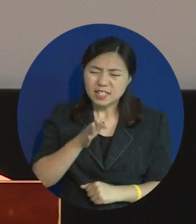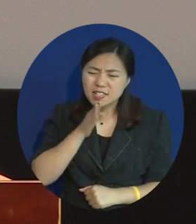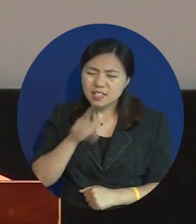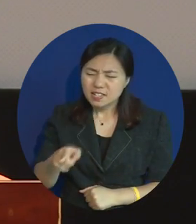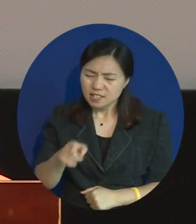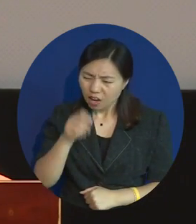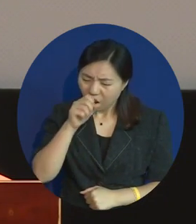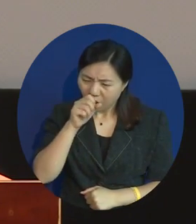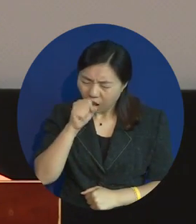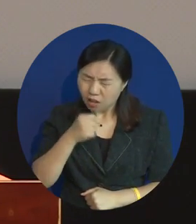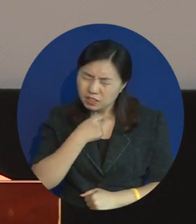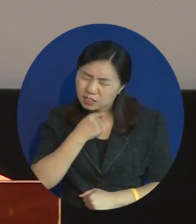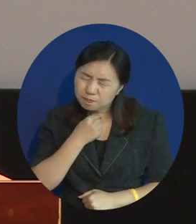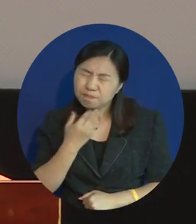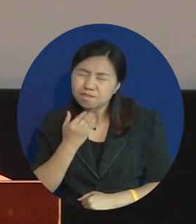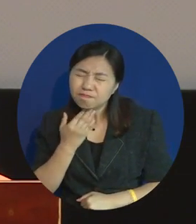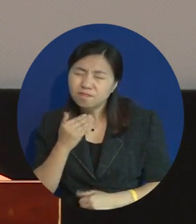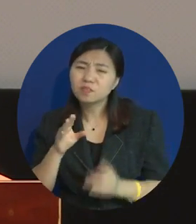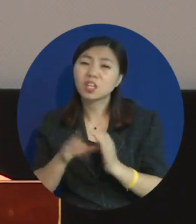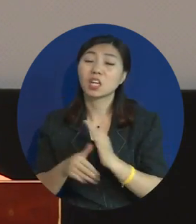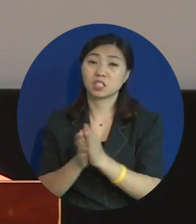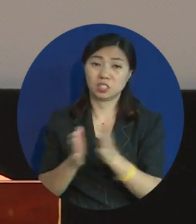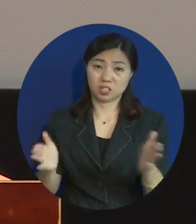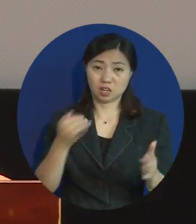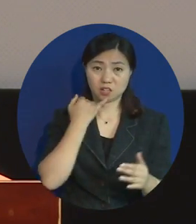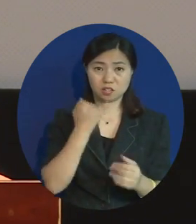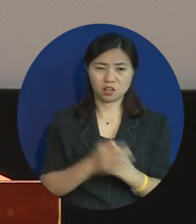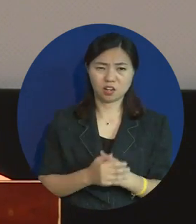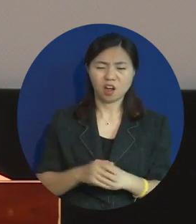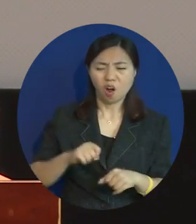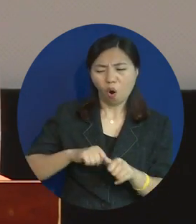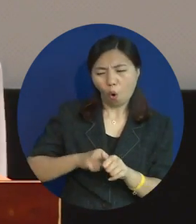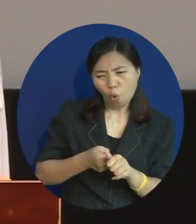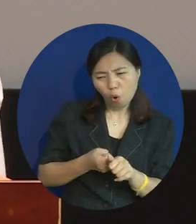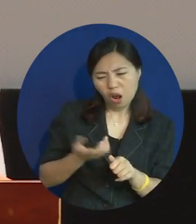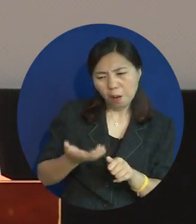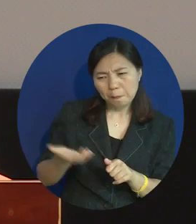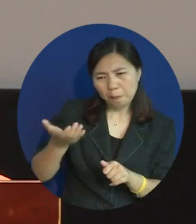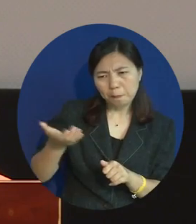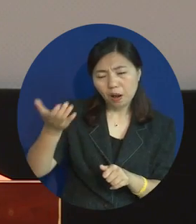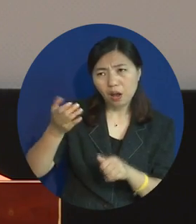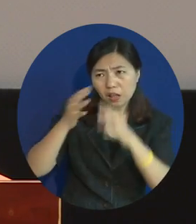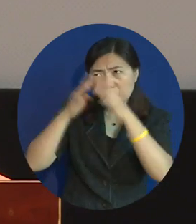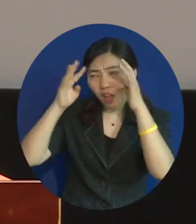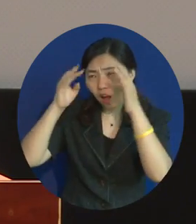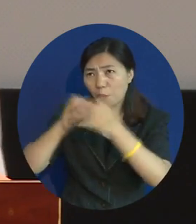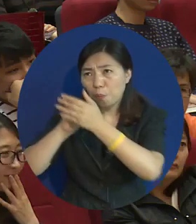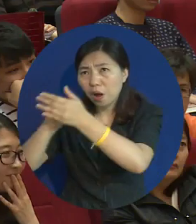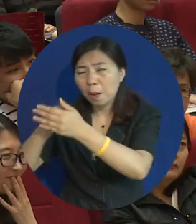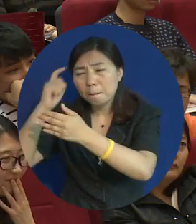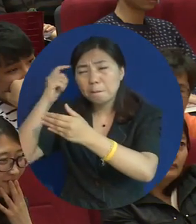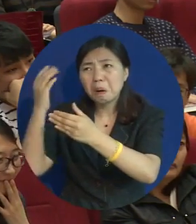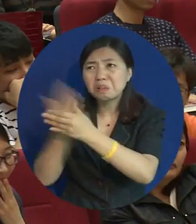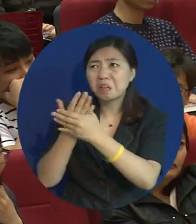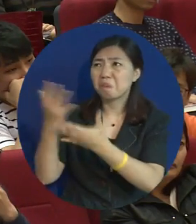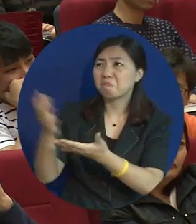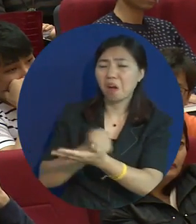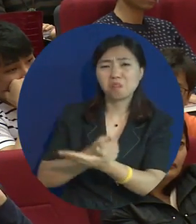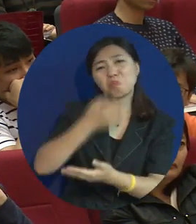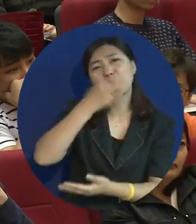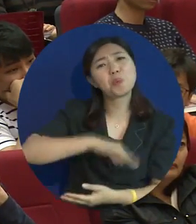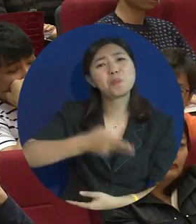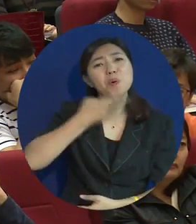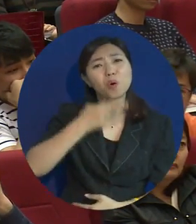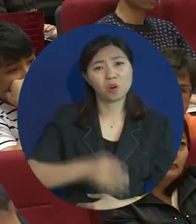한번 해보고 싶다 할 때 하는 게 좋아. 그냥 이렇게 억지로 올라가면 박사를 따도 아무 쓸모가 없어. 그거 박사학위